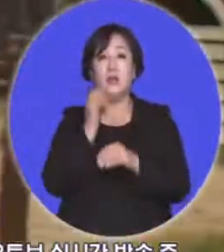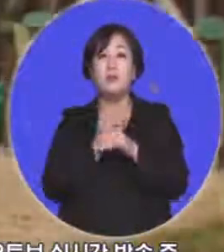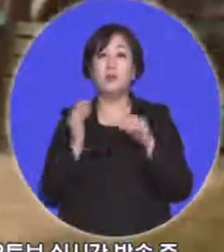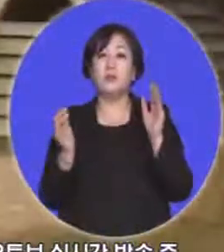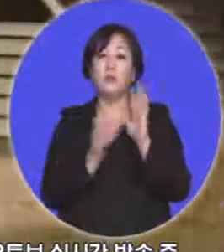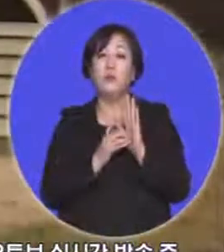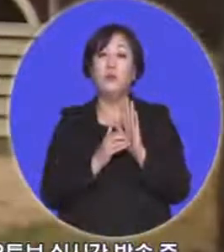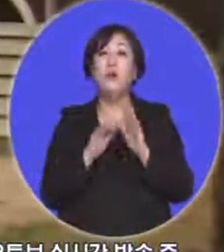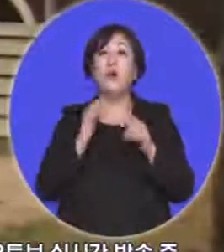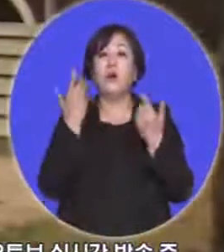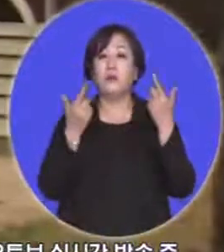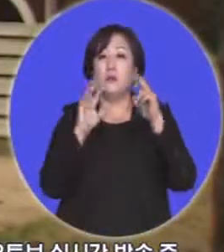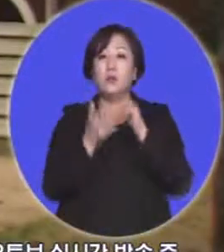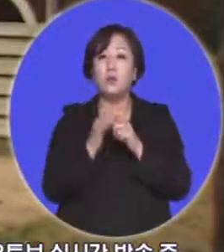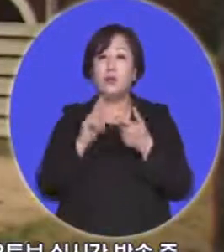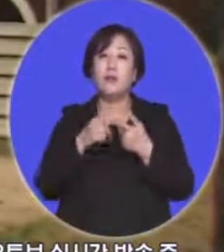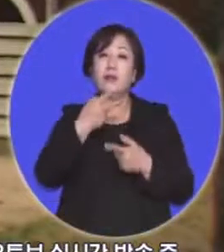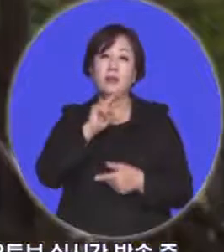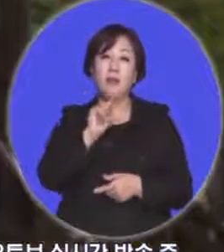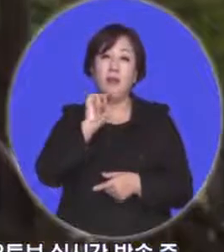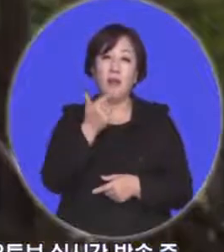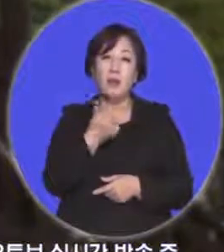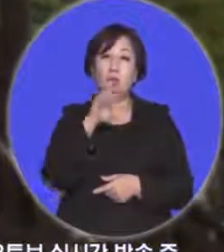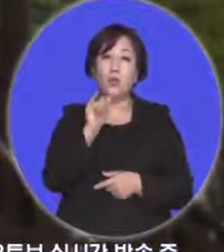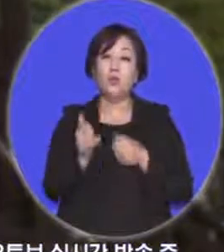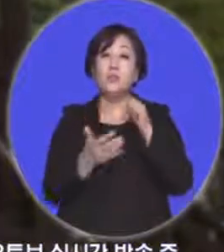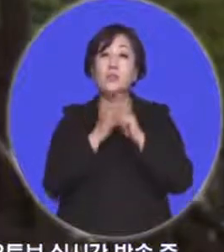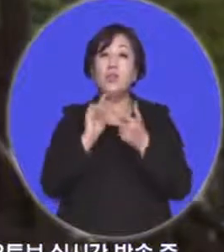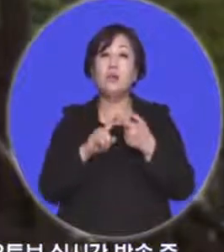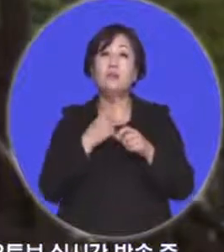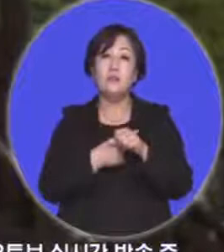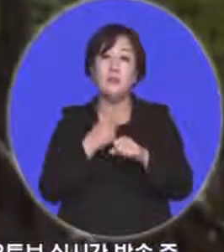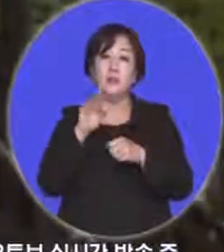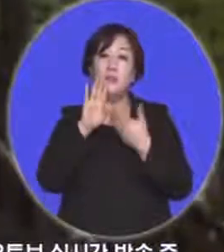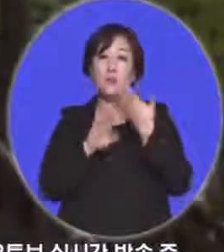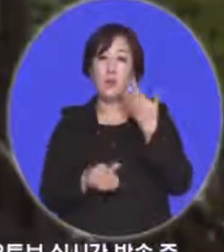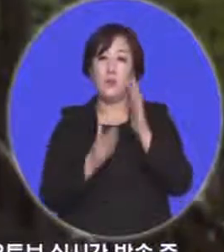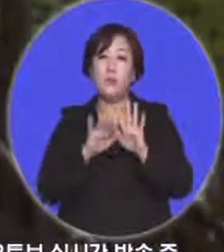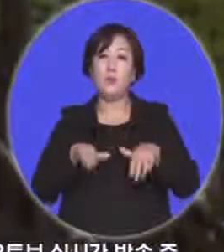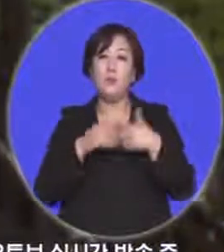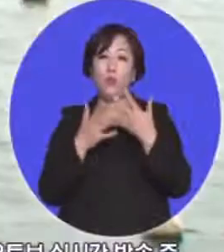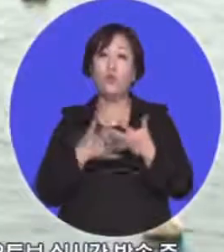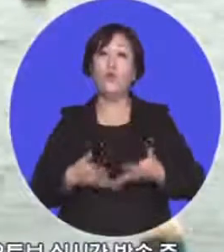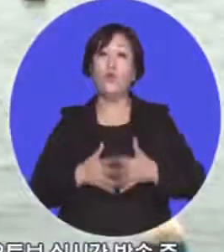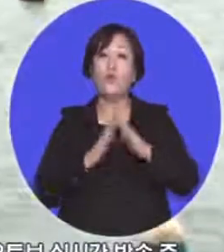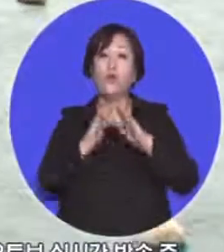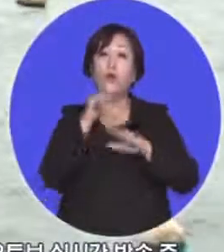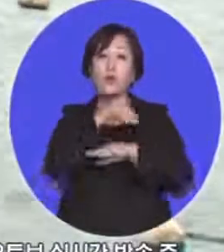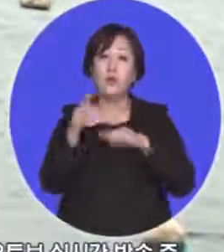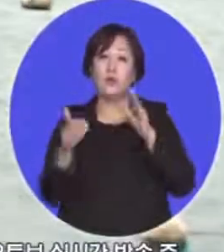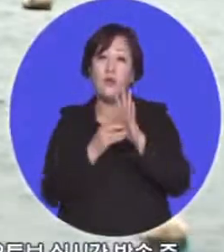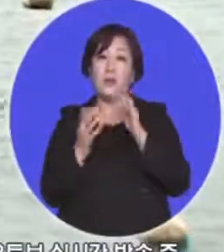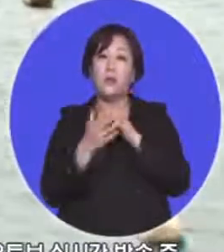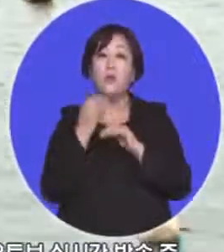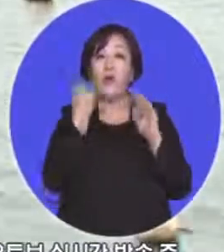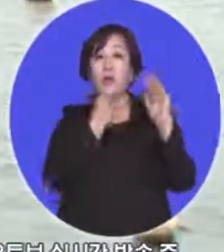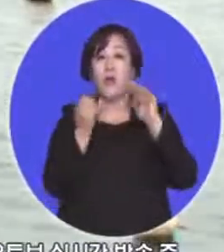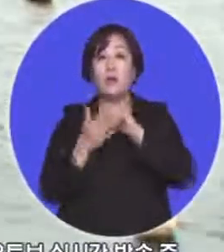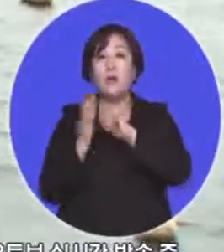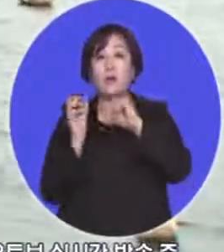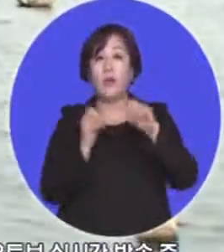어린이 놀이터는 온양읍 대안리 겨루고 원의 매년 하반기에 완공될 예정입니다 해양 폐기물이